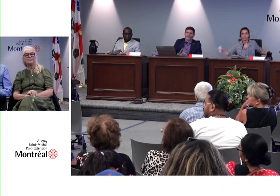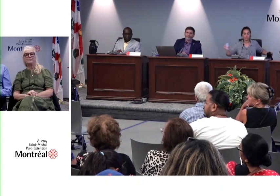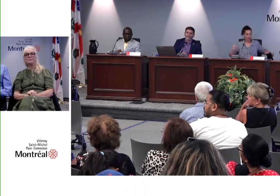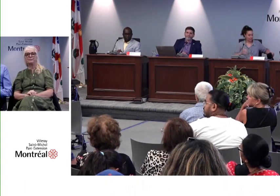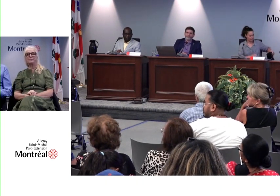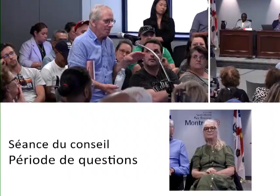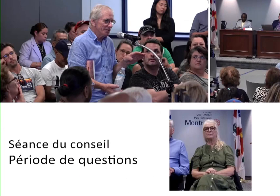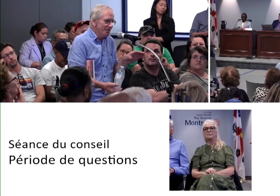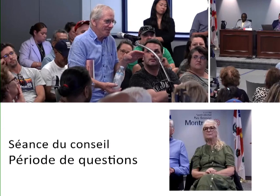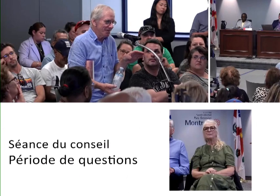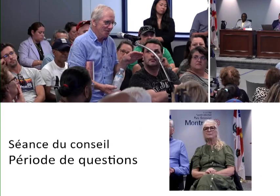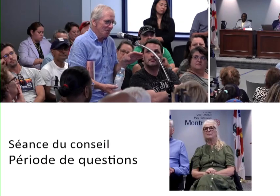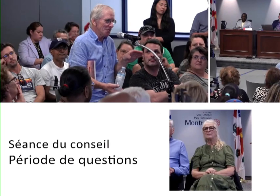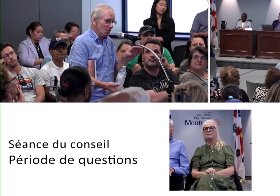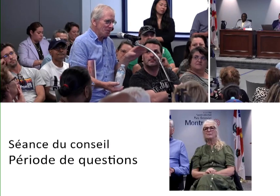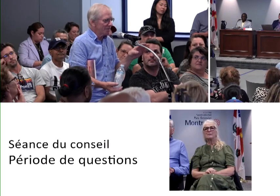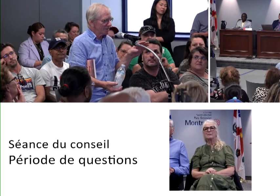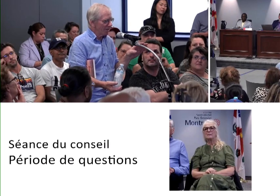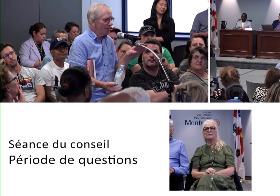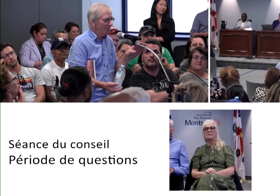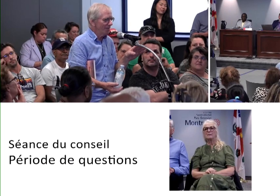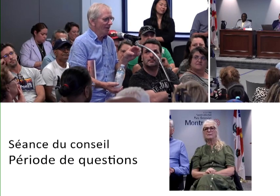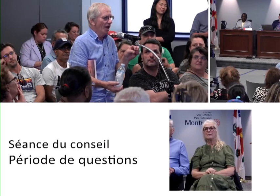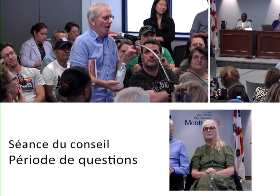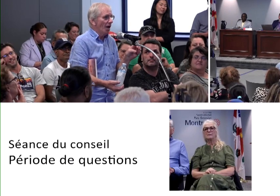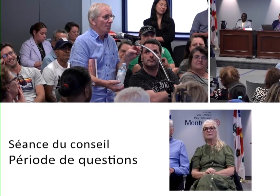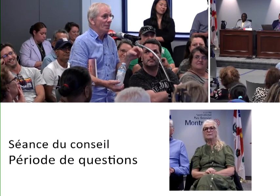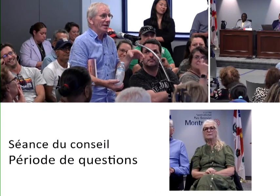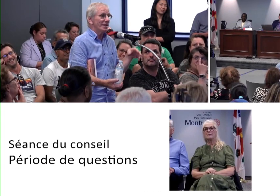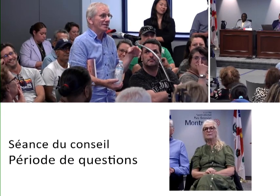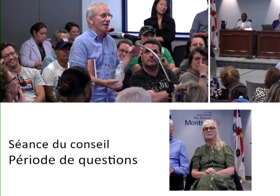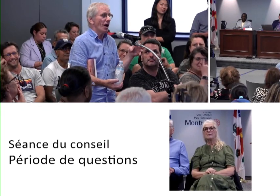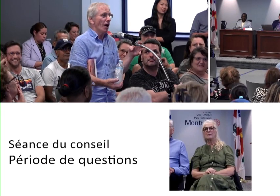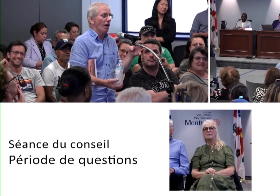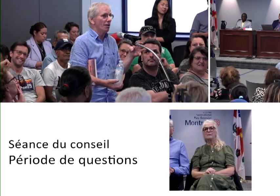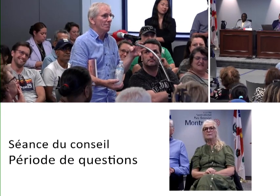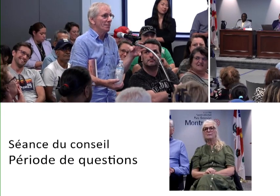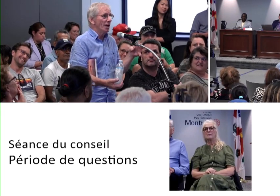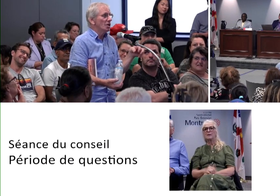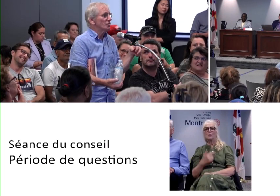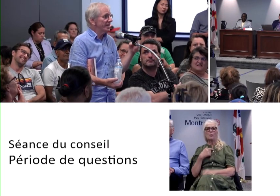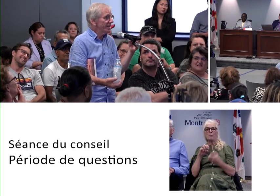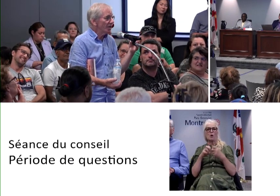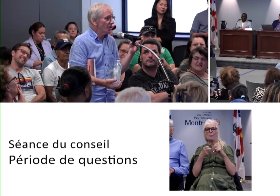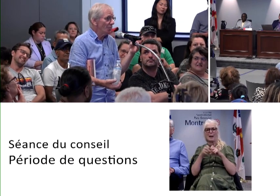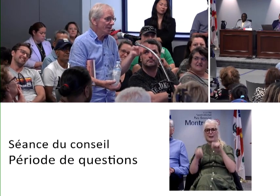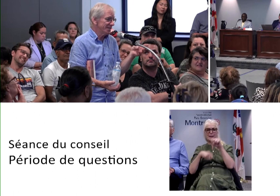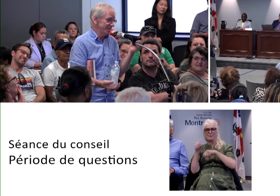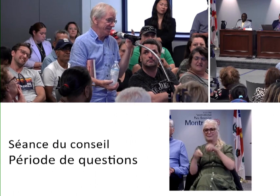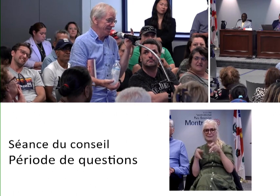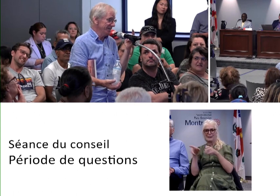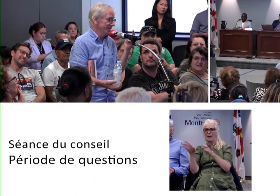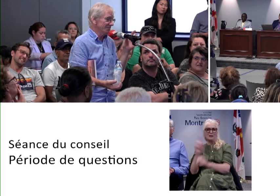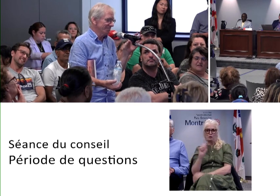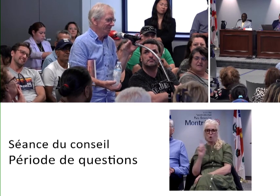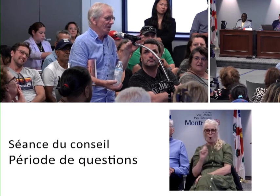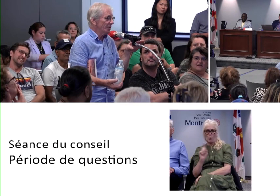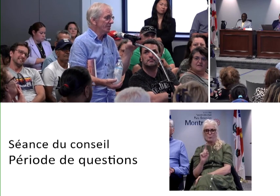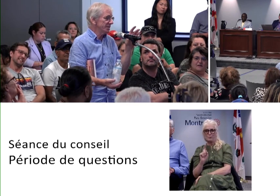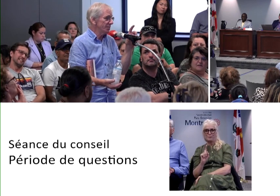j'ai pas de problème mais je voudrais remercier